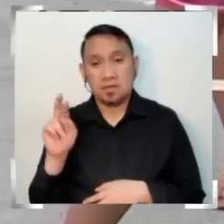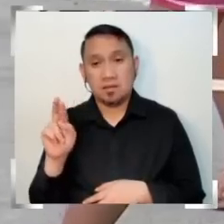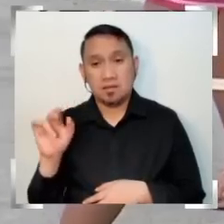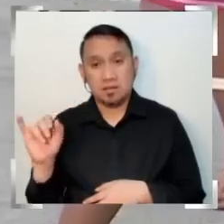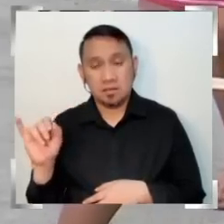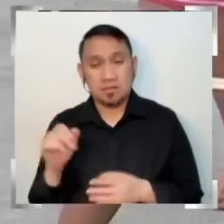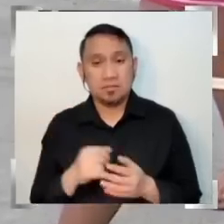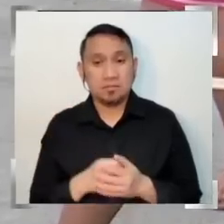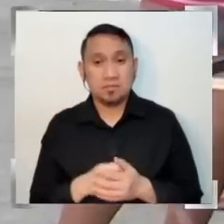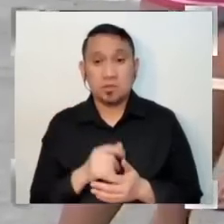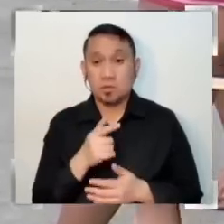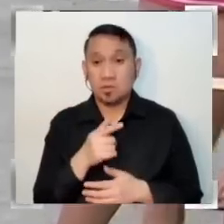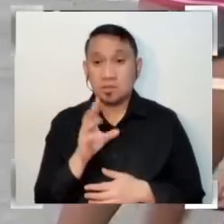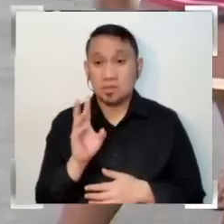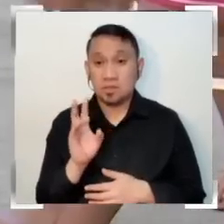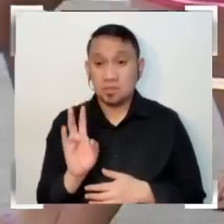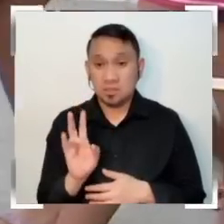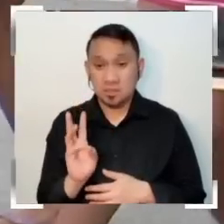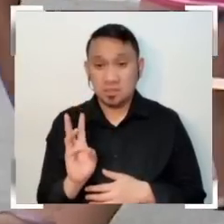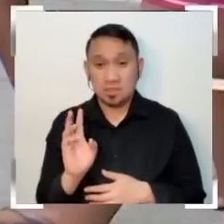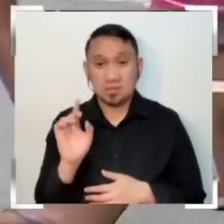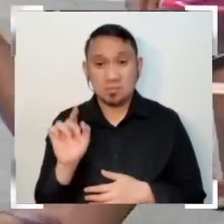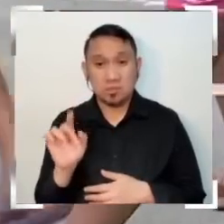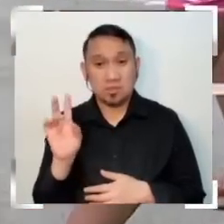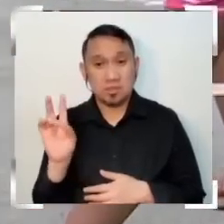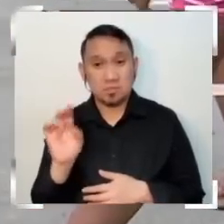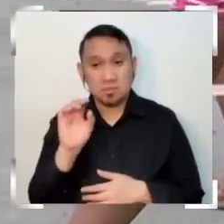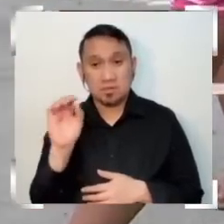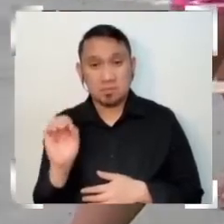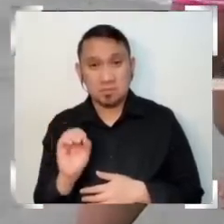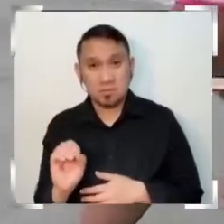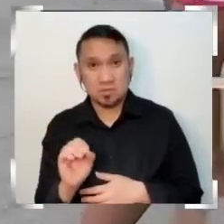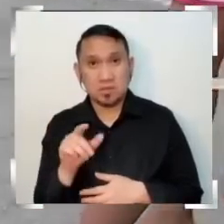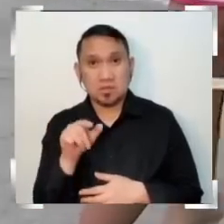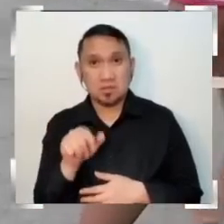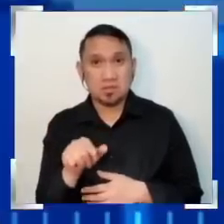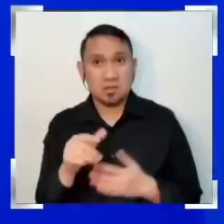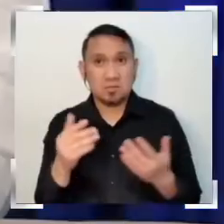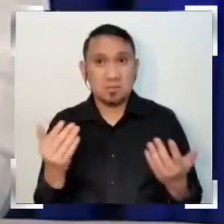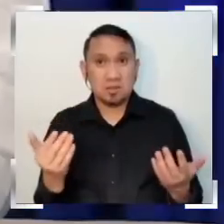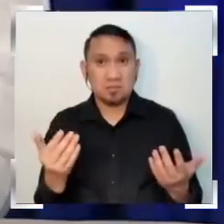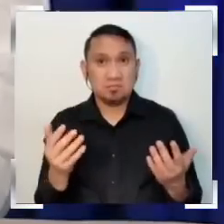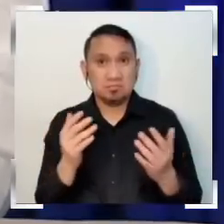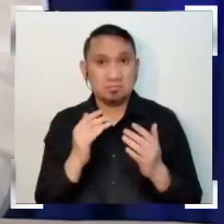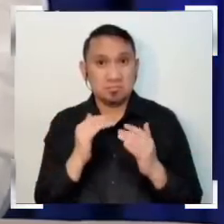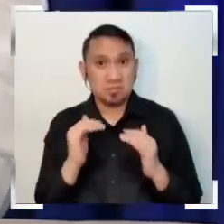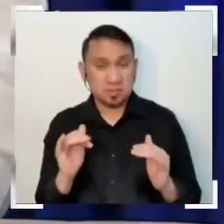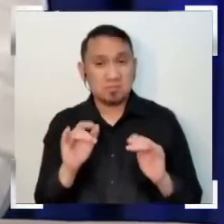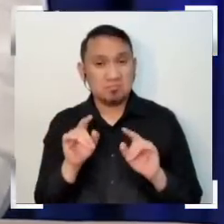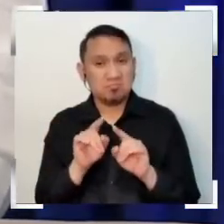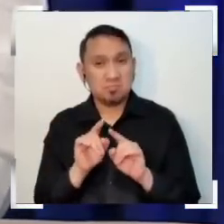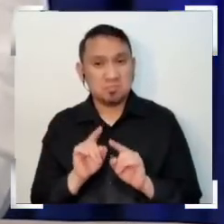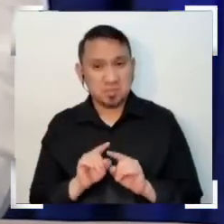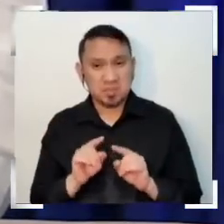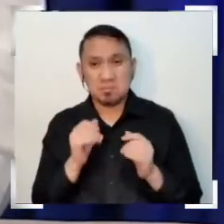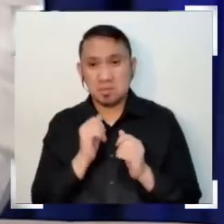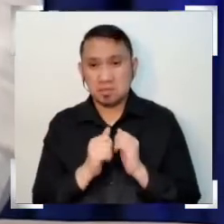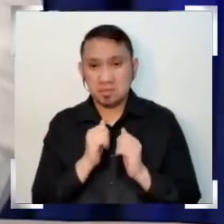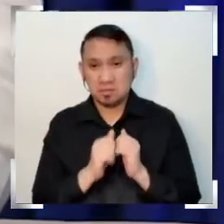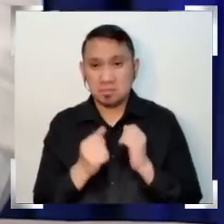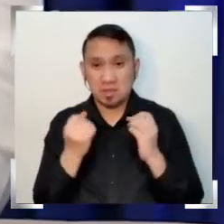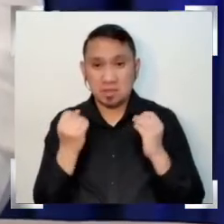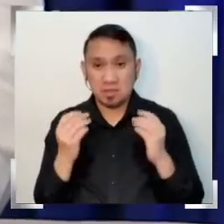26.7% o mahigit isa sa bawat 4 na batang 5 taong gulang pababa ang ganyan. The effect of malnutrition and